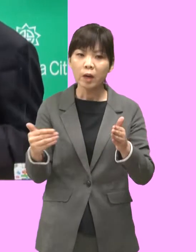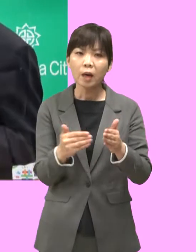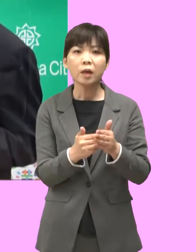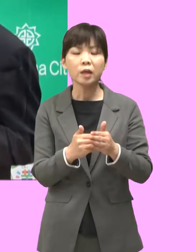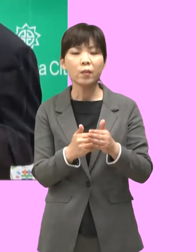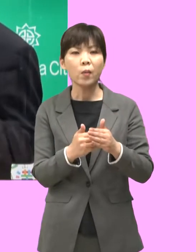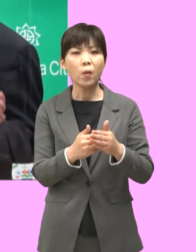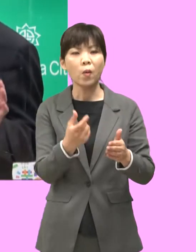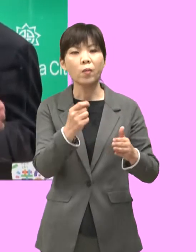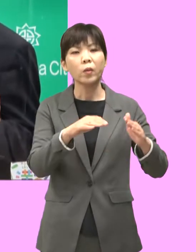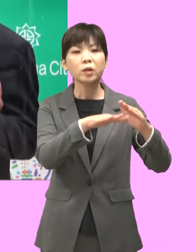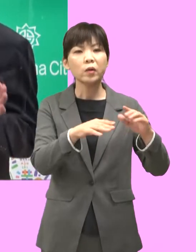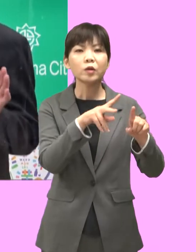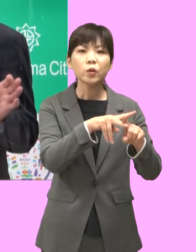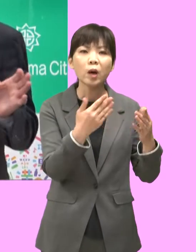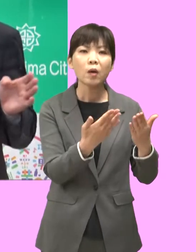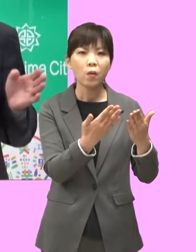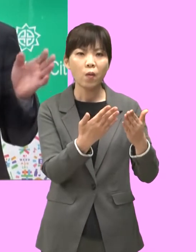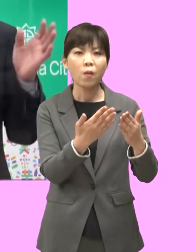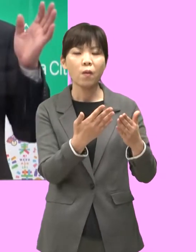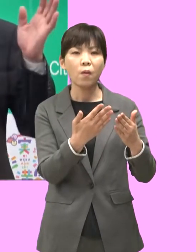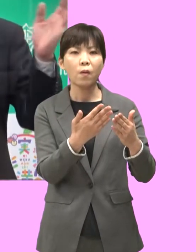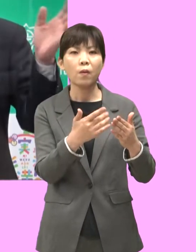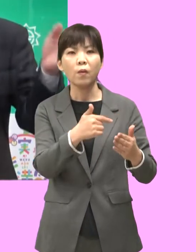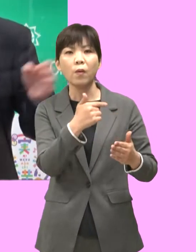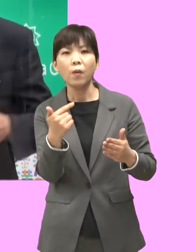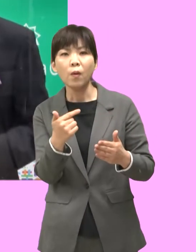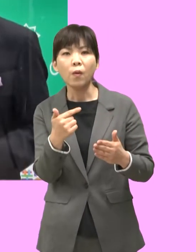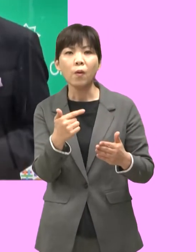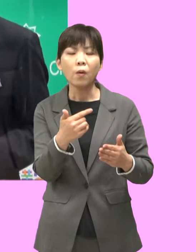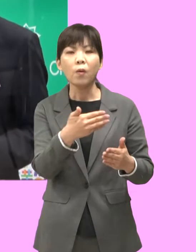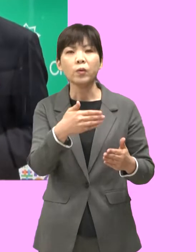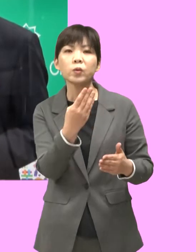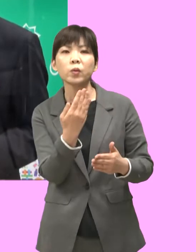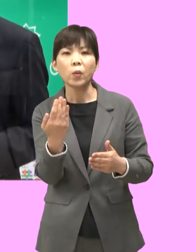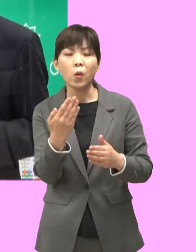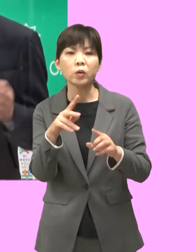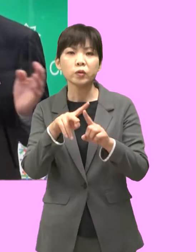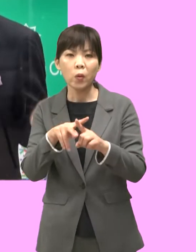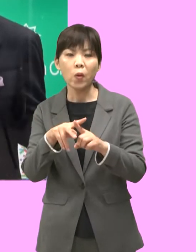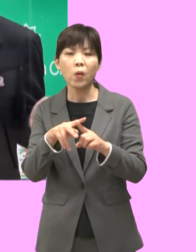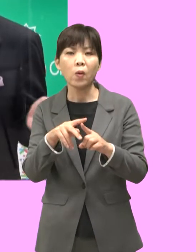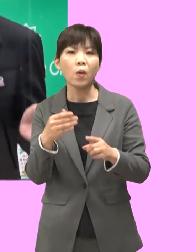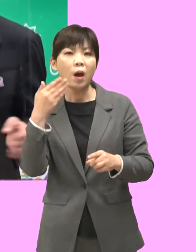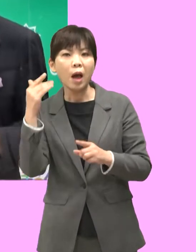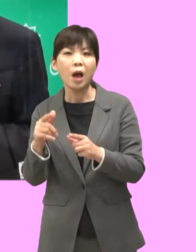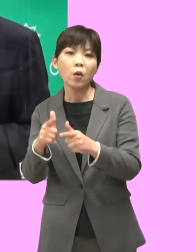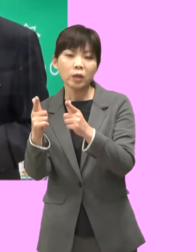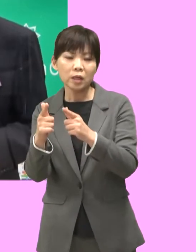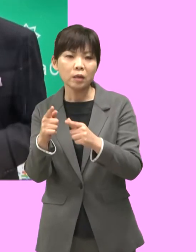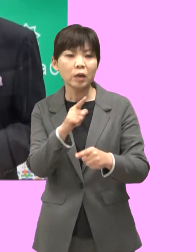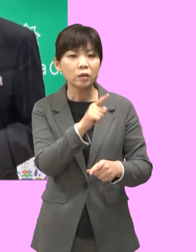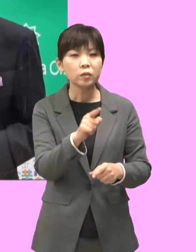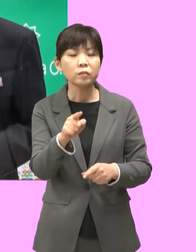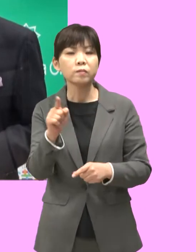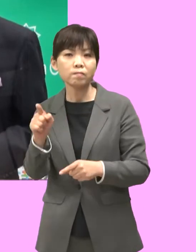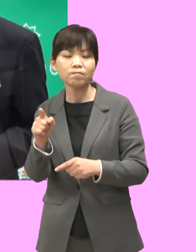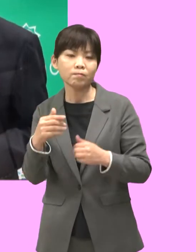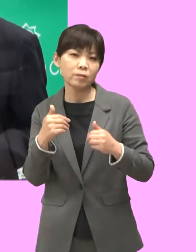この大久保小学校にしても青木小学校にしても、あの一軒一軒はやってたんですけども、まあ、制度的にこのようにあ